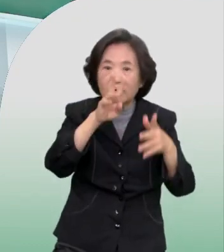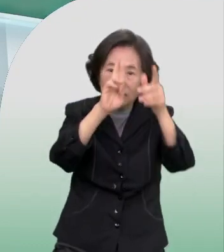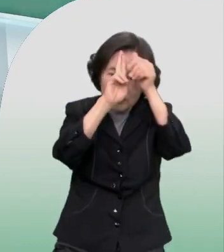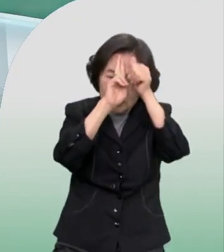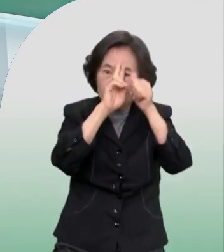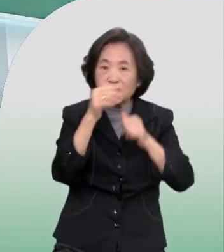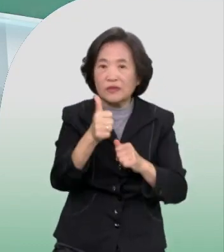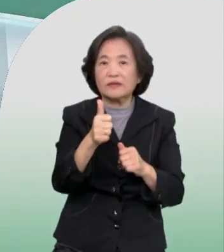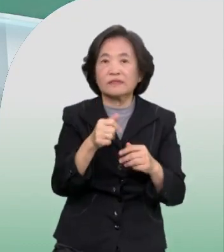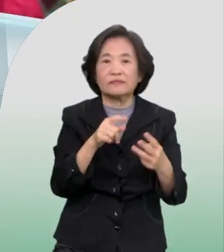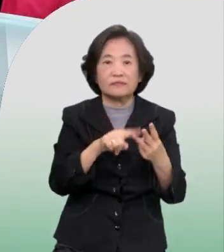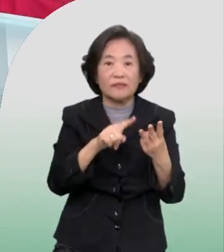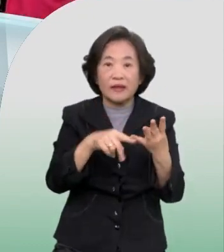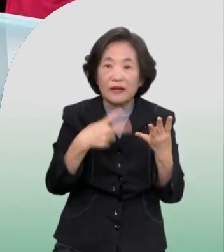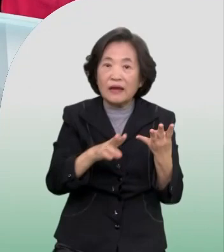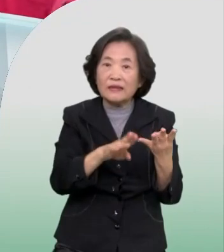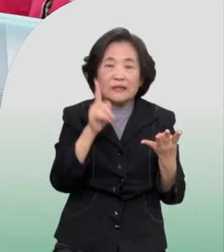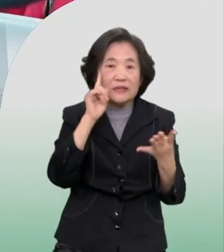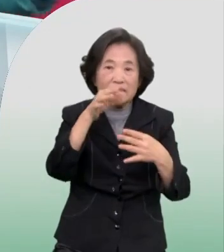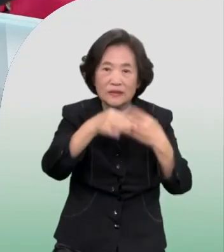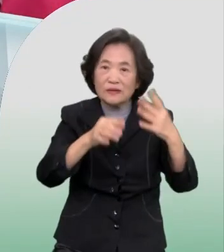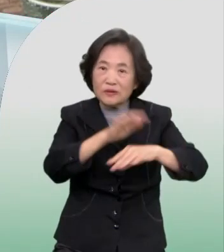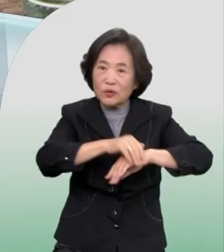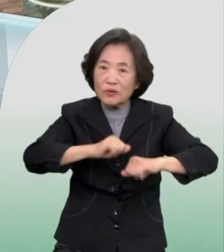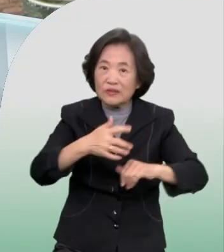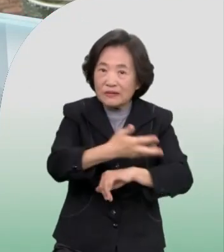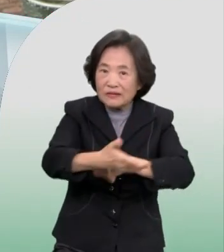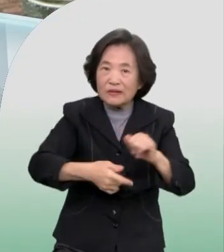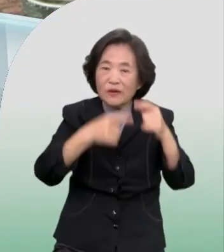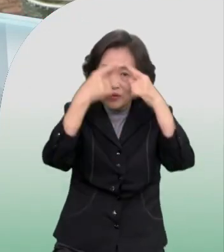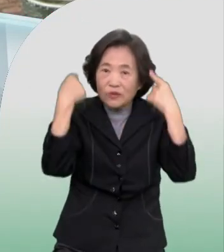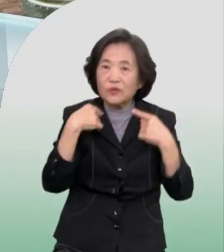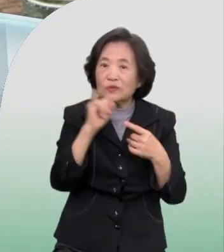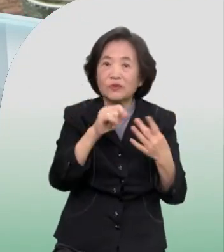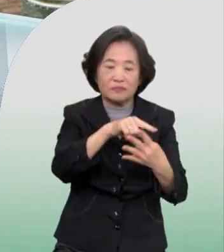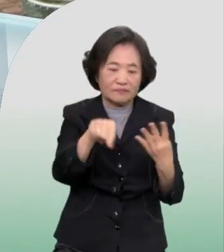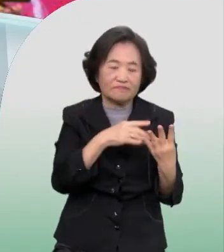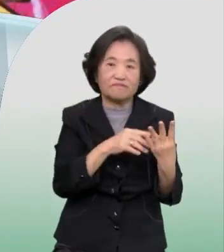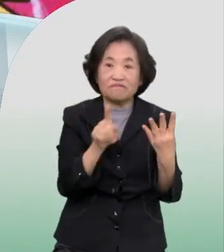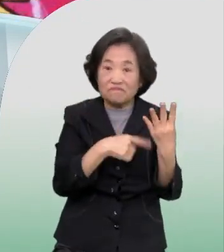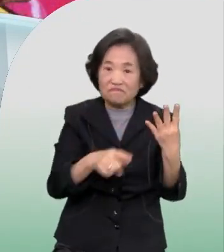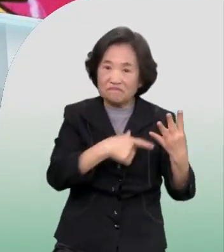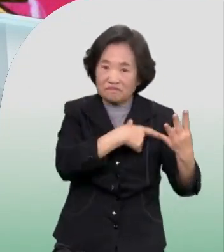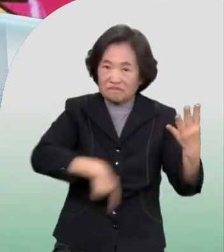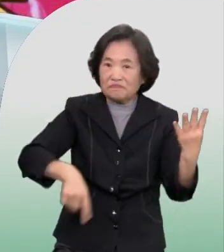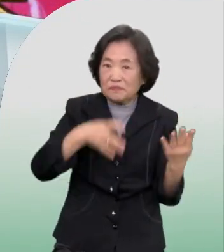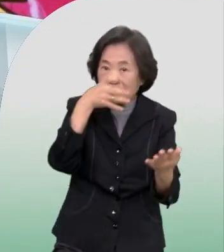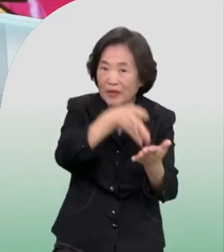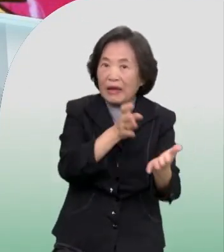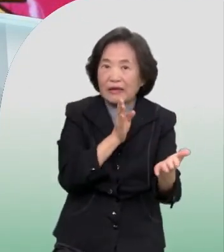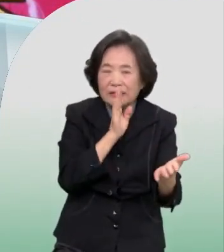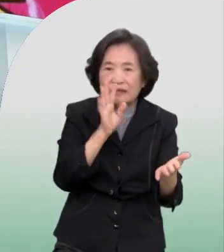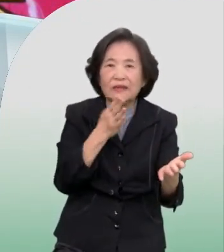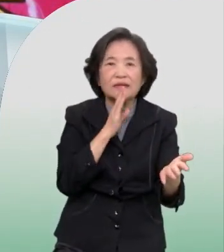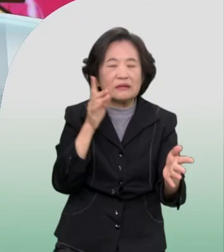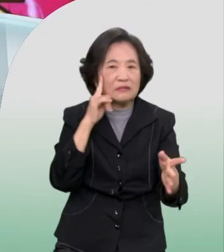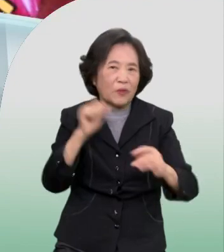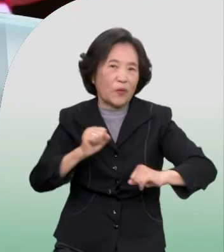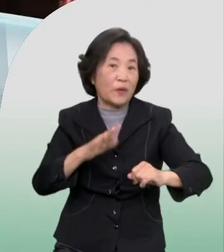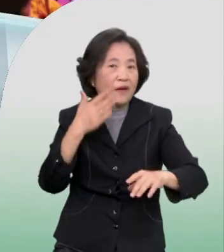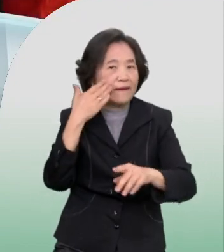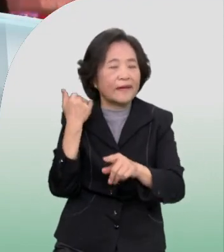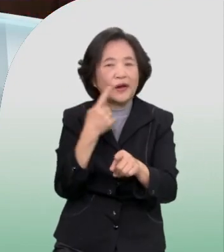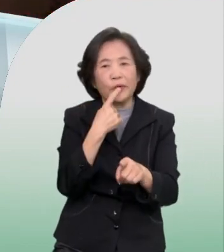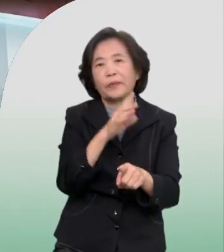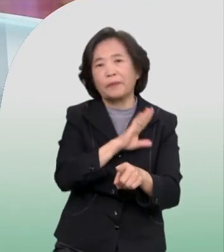籍的许念生同志都九师多的朱玉梅，也就算是市场影响来参选，不过还是